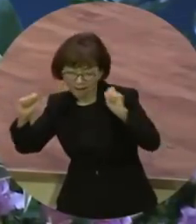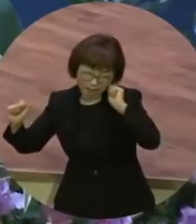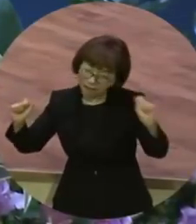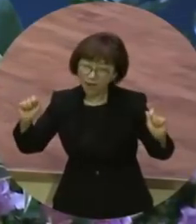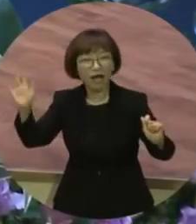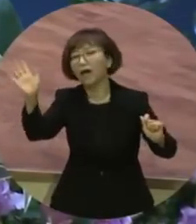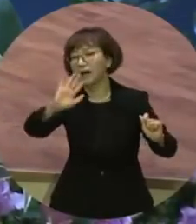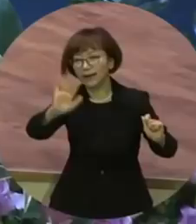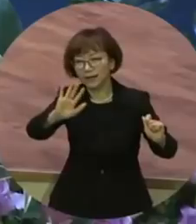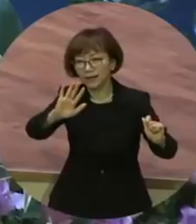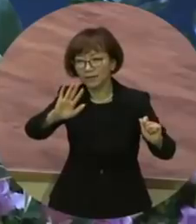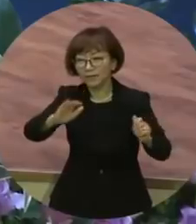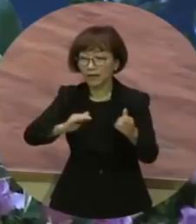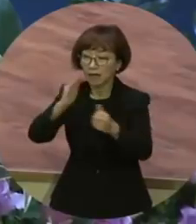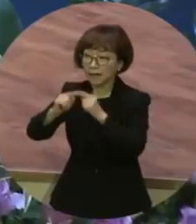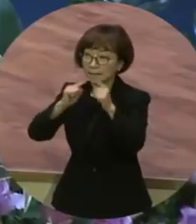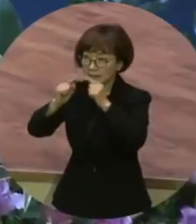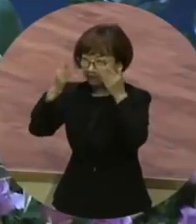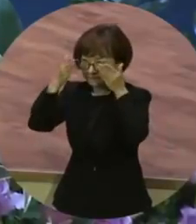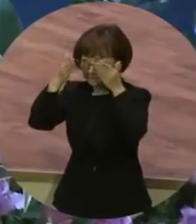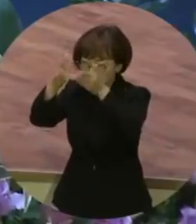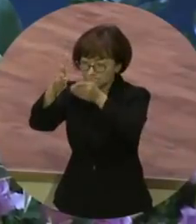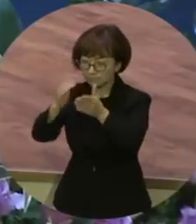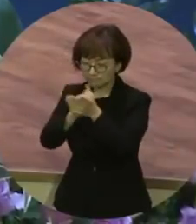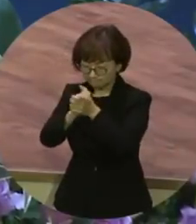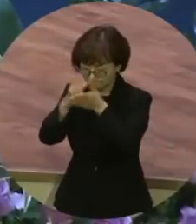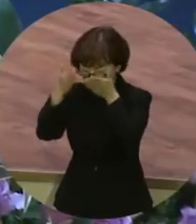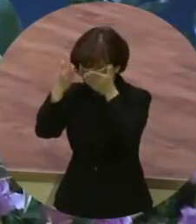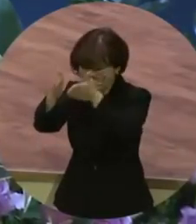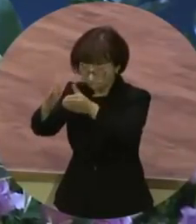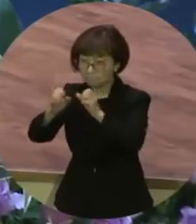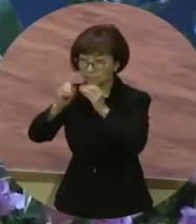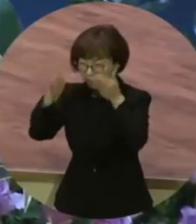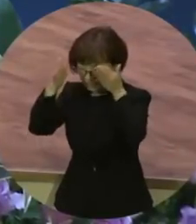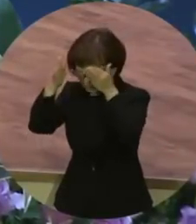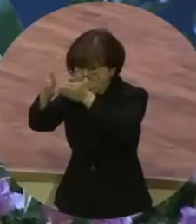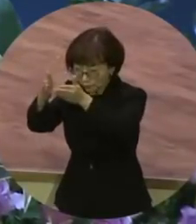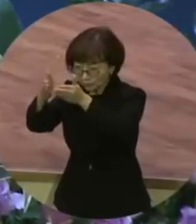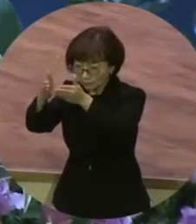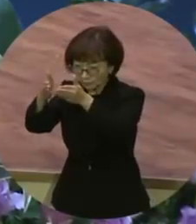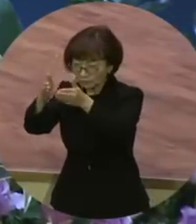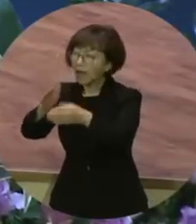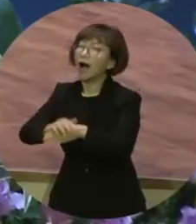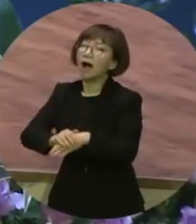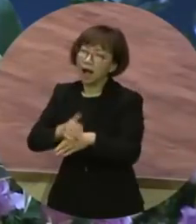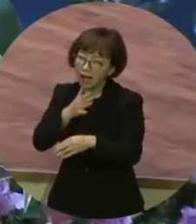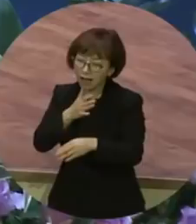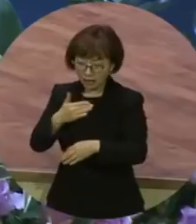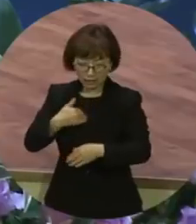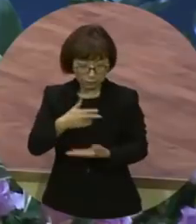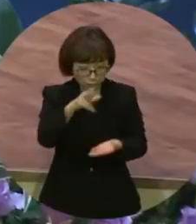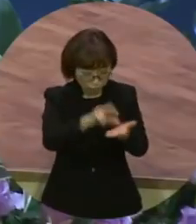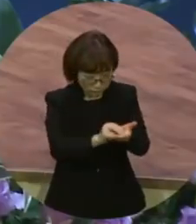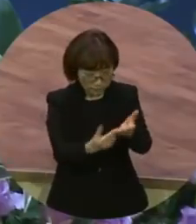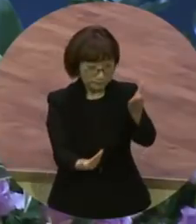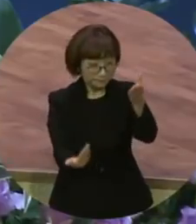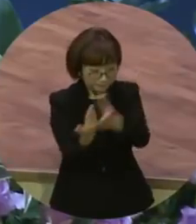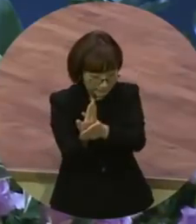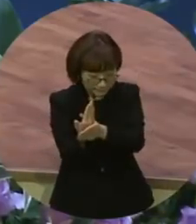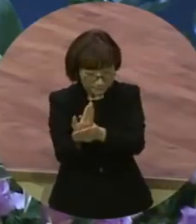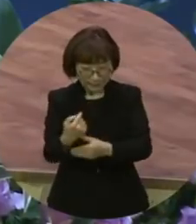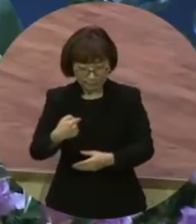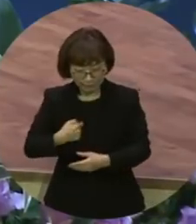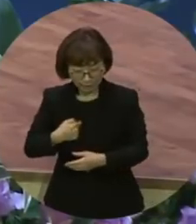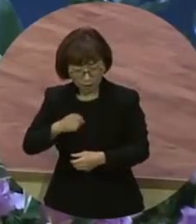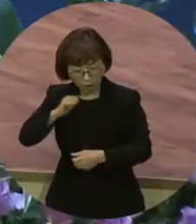중에 그게 아니라는 사실을 알게 되었어요. 문제, 사건과 나의 약함과 어려움은 우리 안에 잘못된 각인